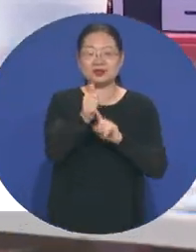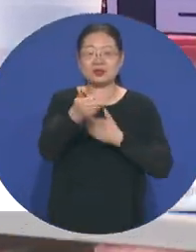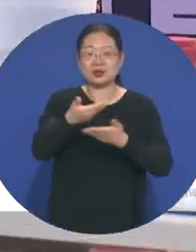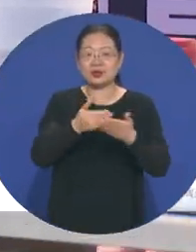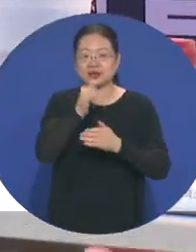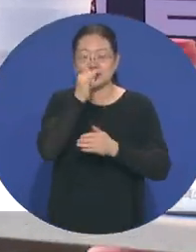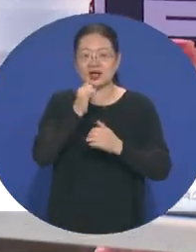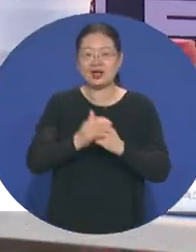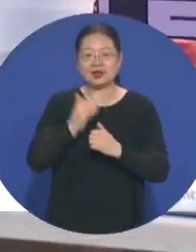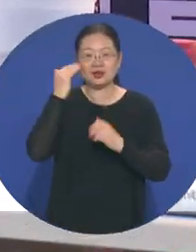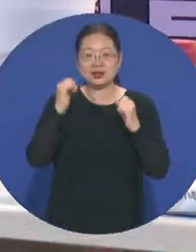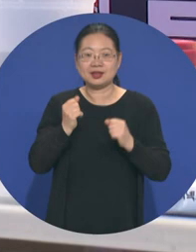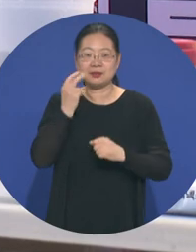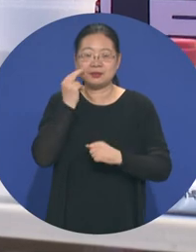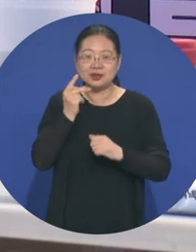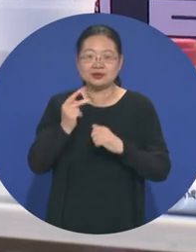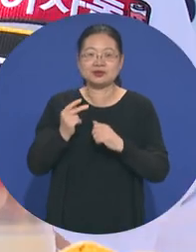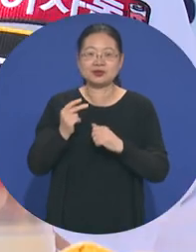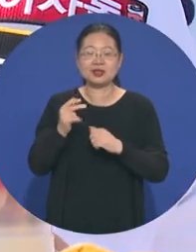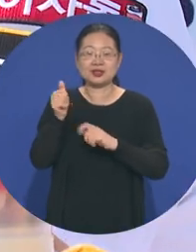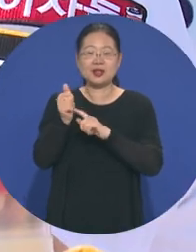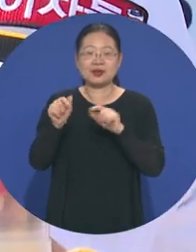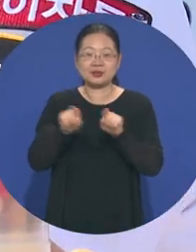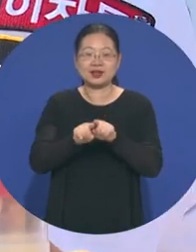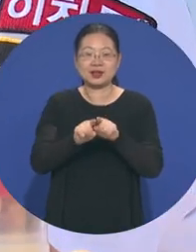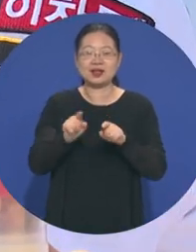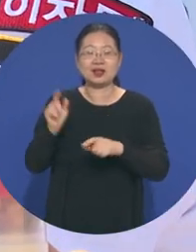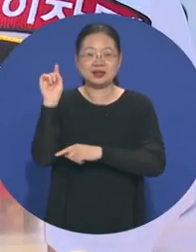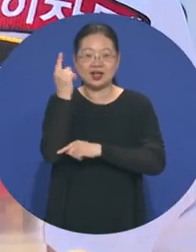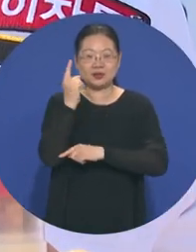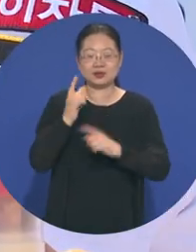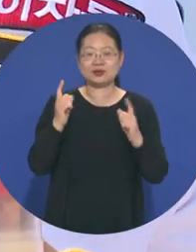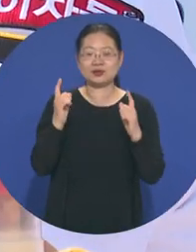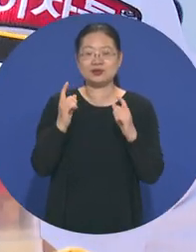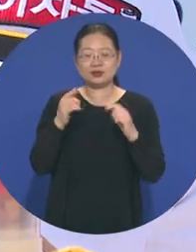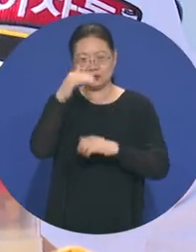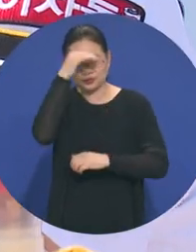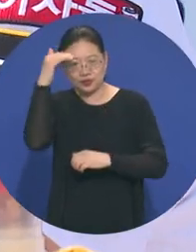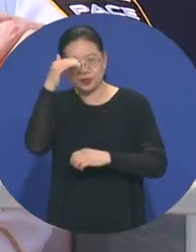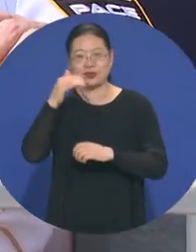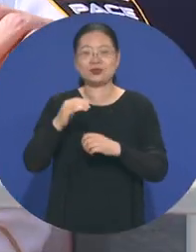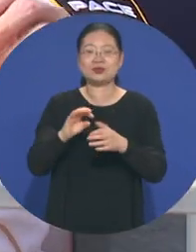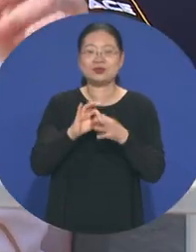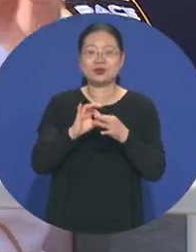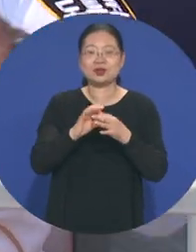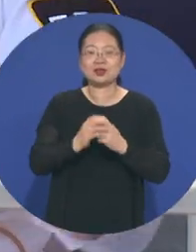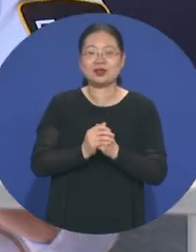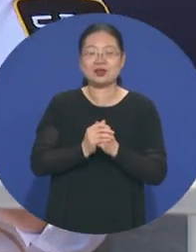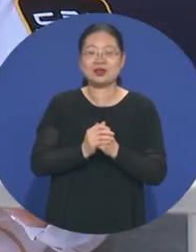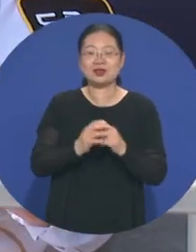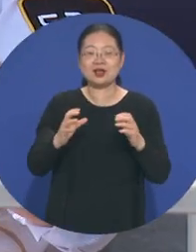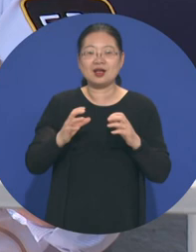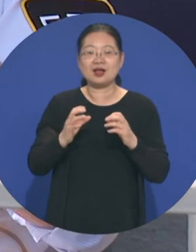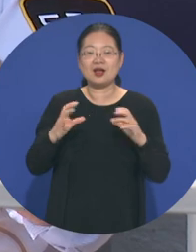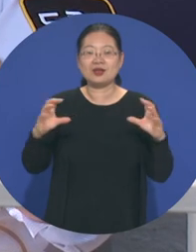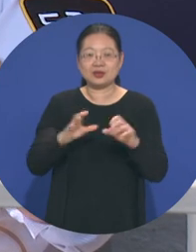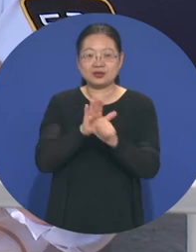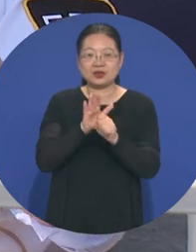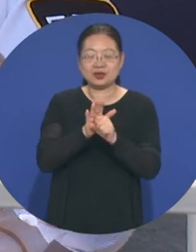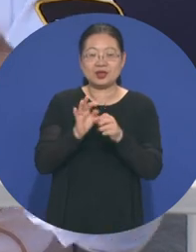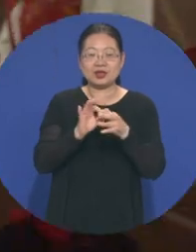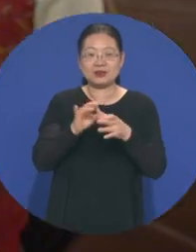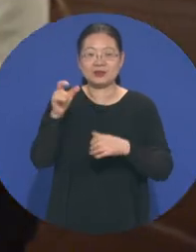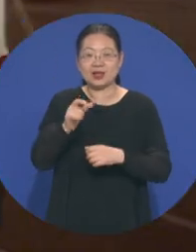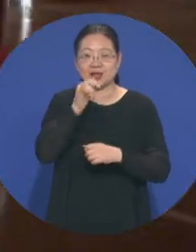벌였습니다. 주한 미국 대사와 KBO 리그 개막전을 함께 관람하는 야구 외교를 통해 혁신 경제 협력 관계를